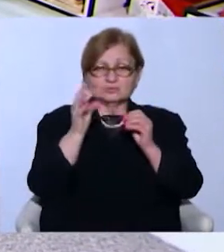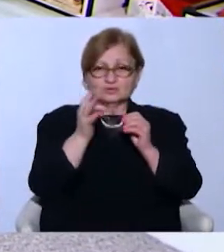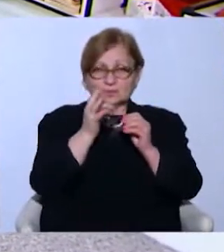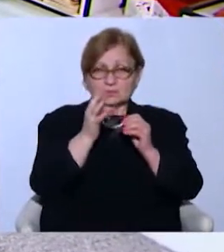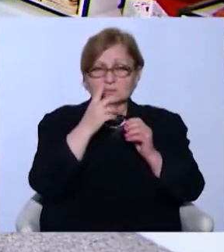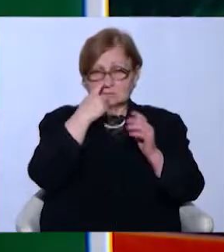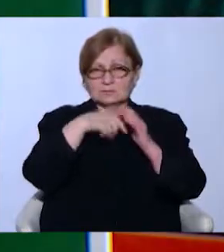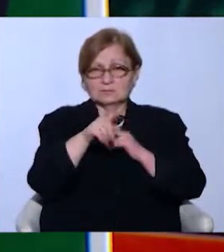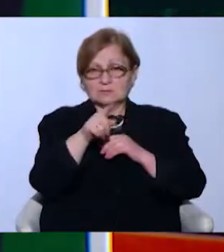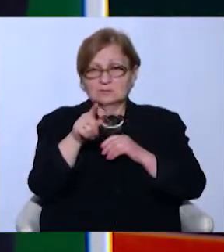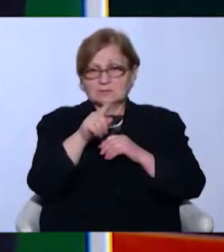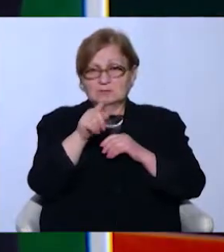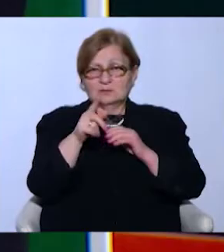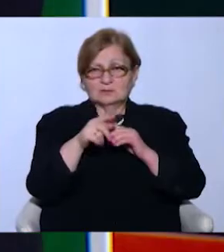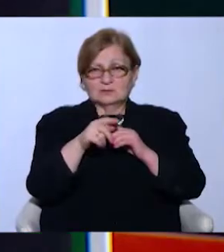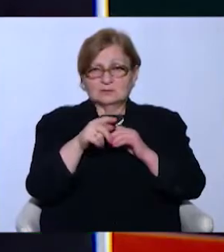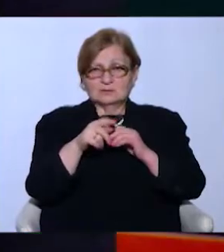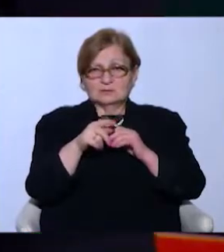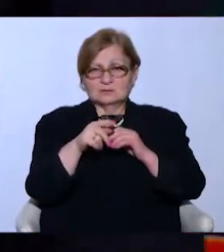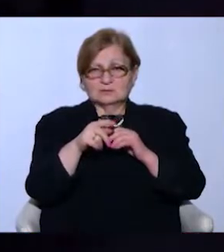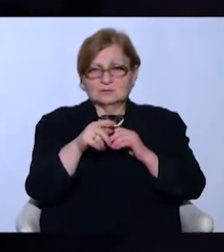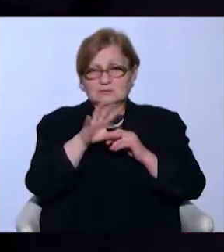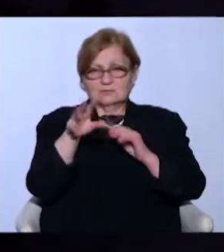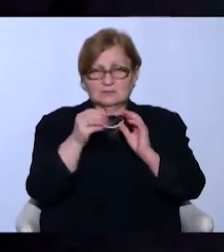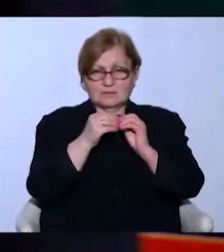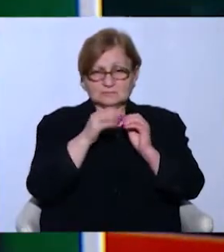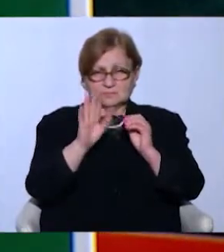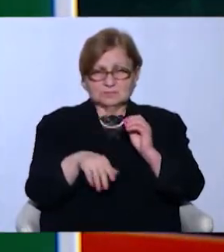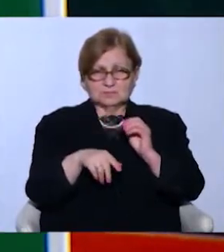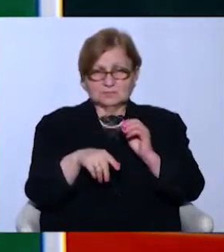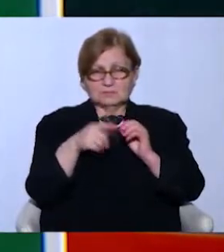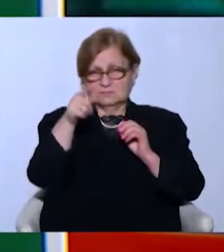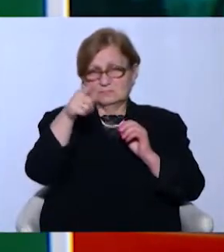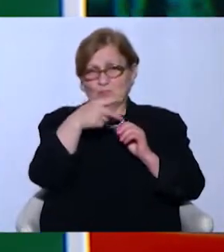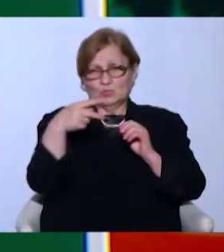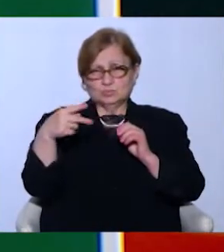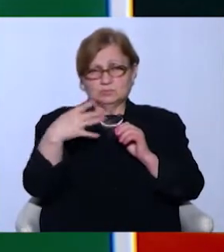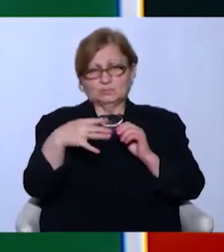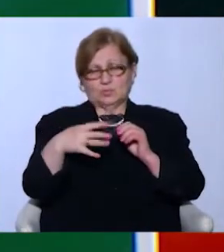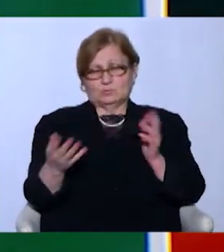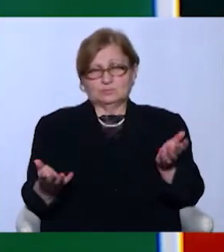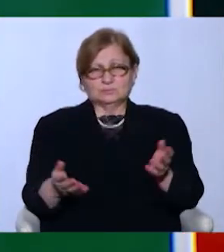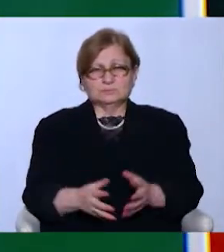2 3 4 5 6 7 8 9 10. ეს არის 40.